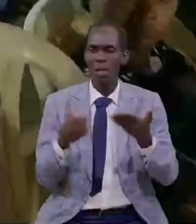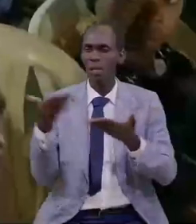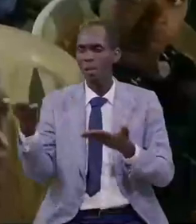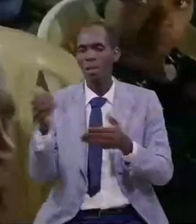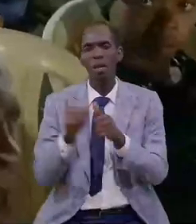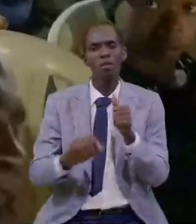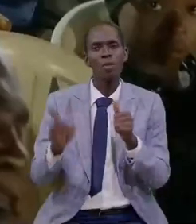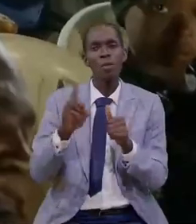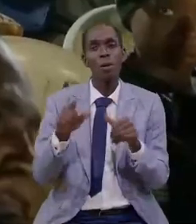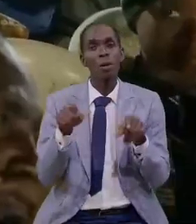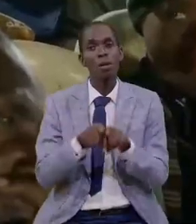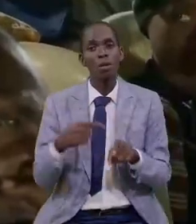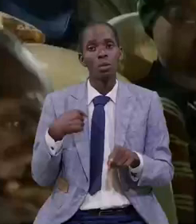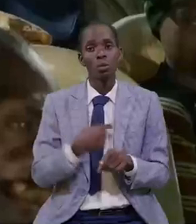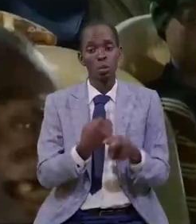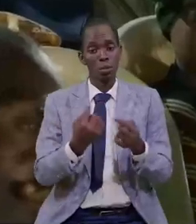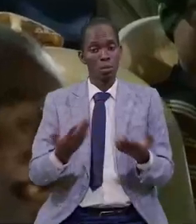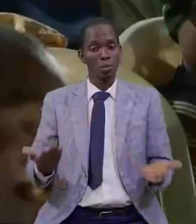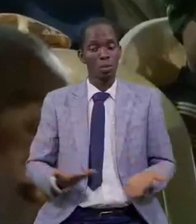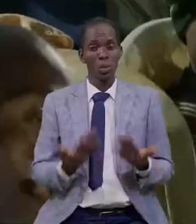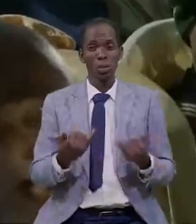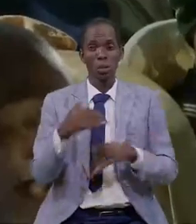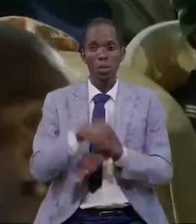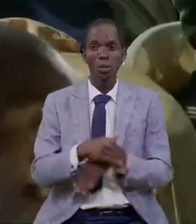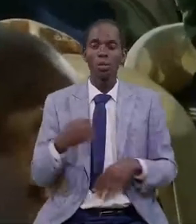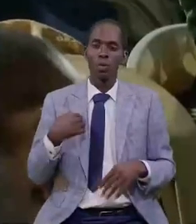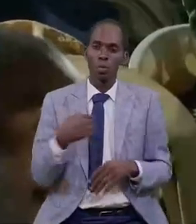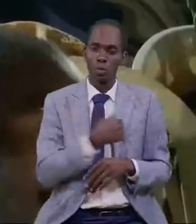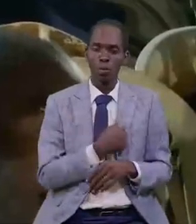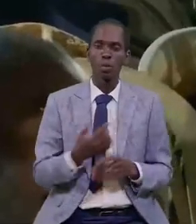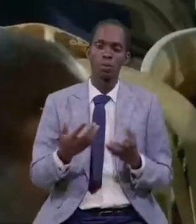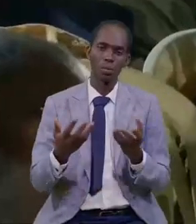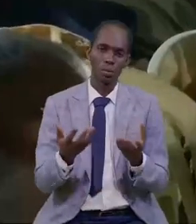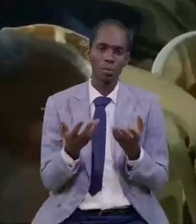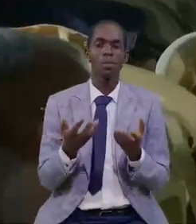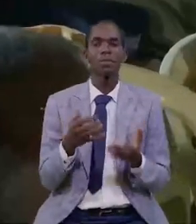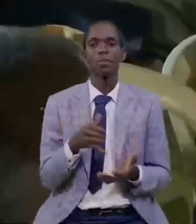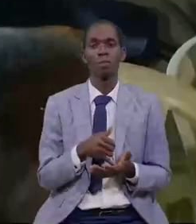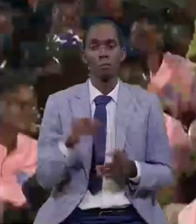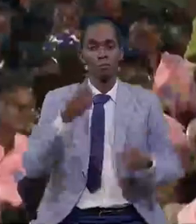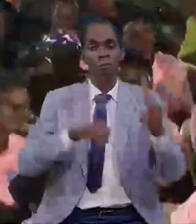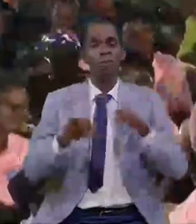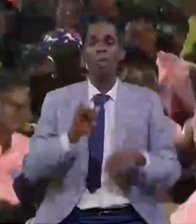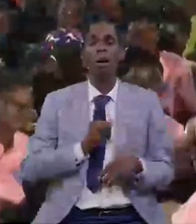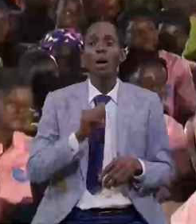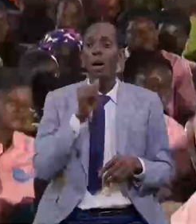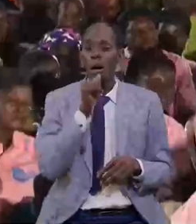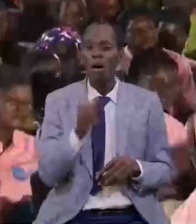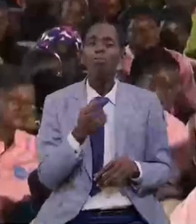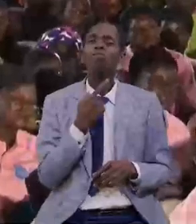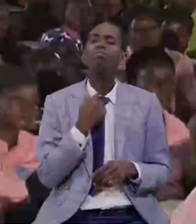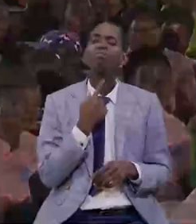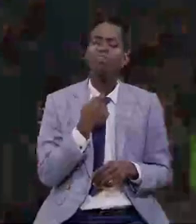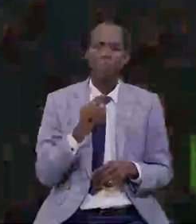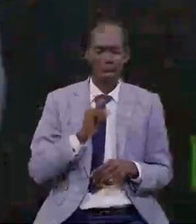et comme nous venons ce soir nous avons soif moi j'ai soif je veux